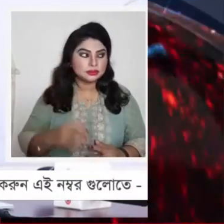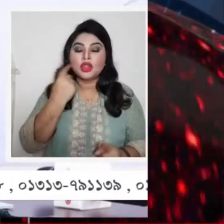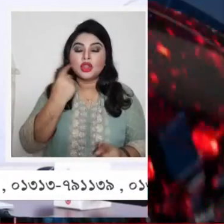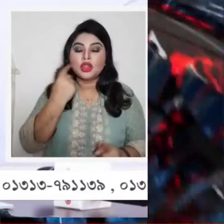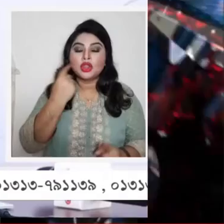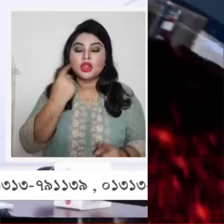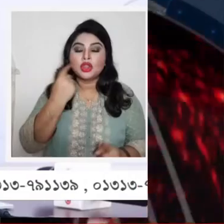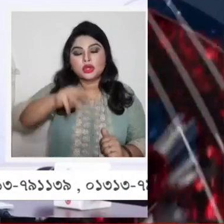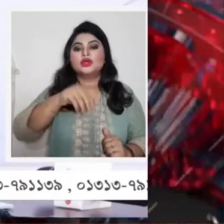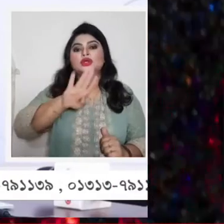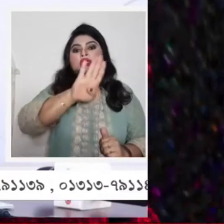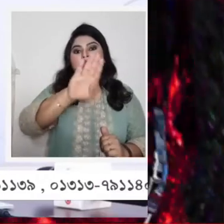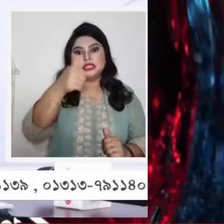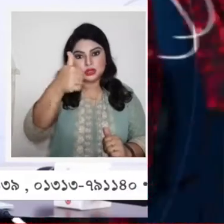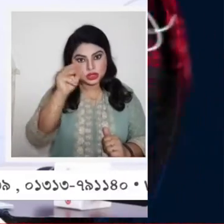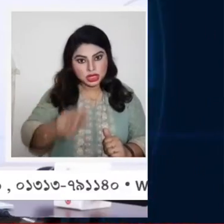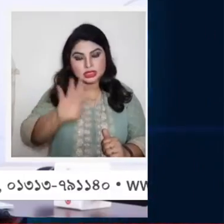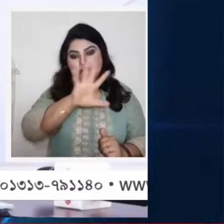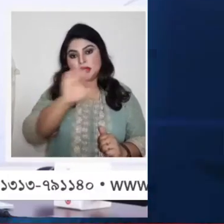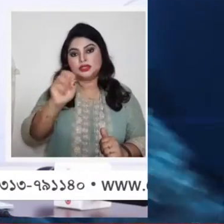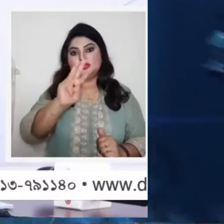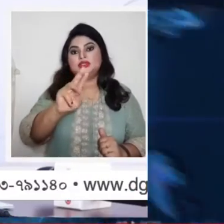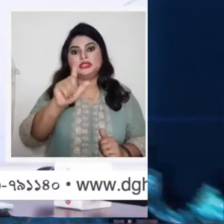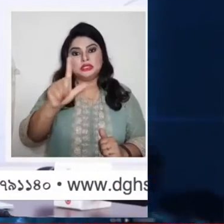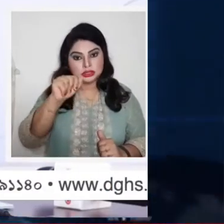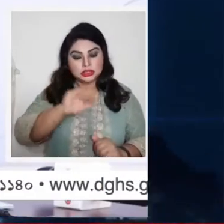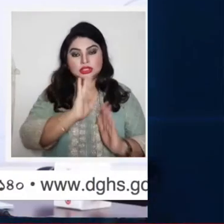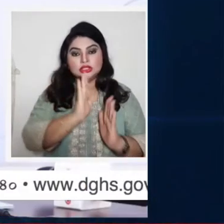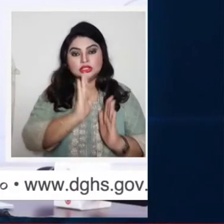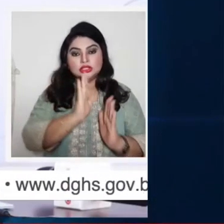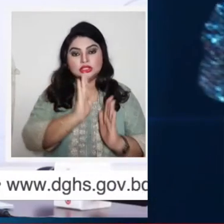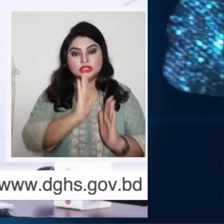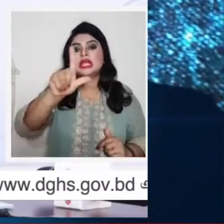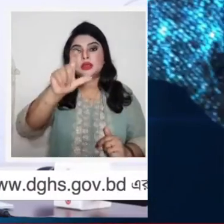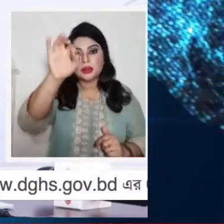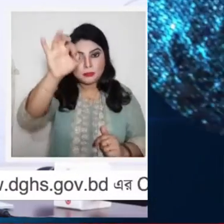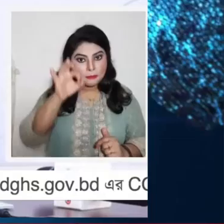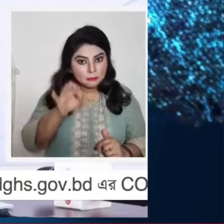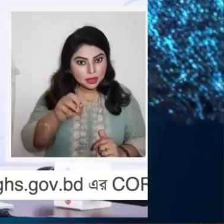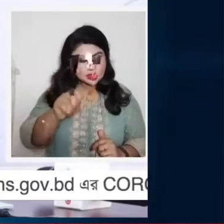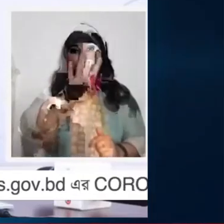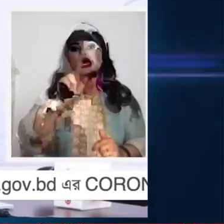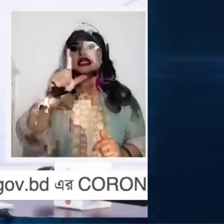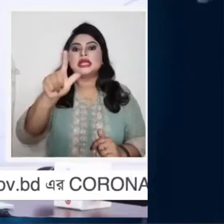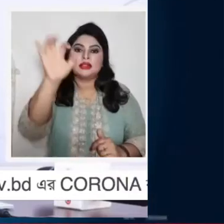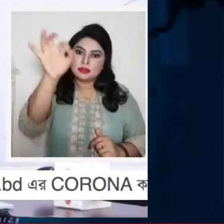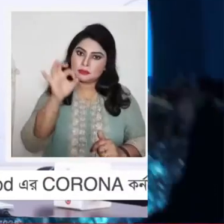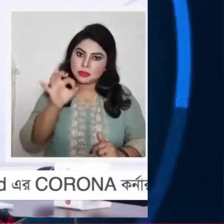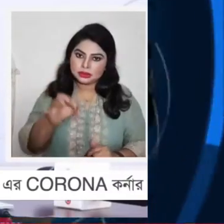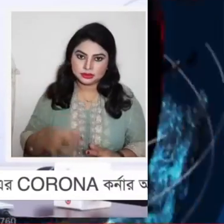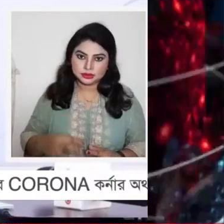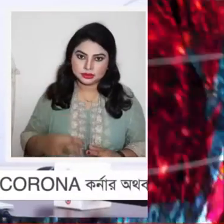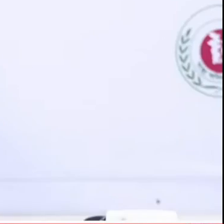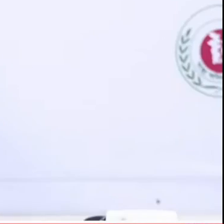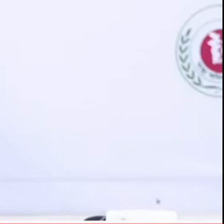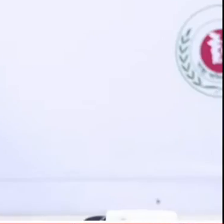1,46,604 জন। 24 ঘন্টায় মৃত্যুবরণ করেছেন 32 জন। এ পর্যন্ত 3,365 জন মৃত্যুবরণ করেছেন কোভিড-19